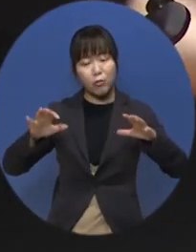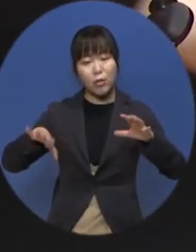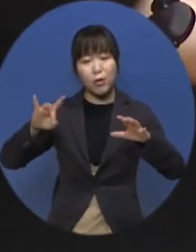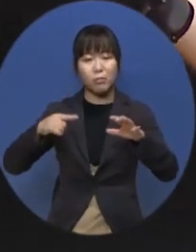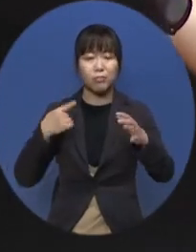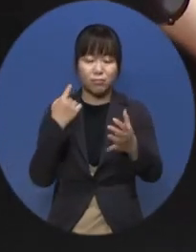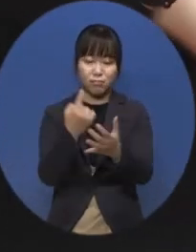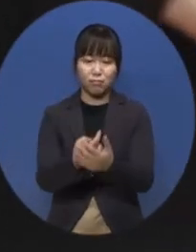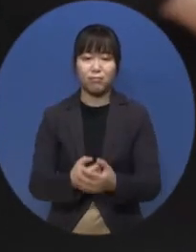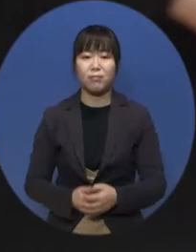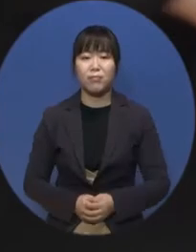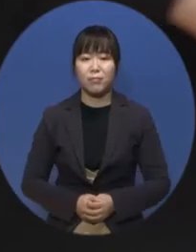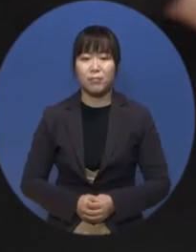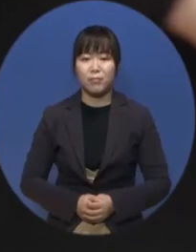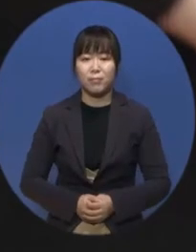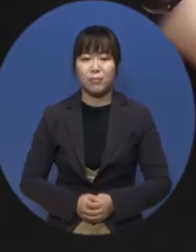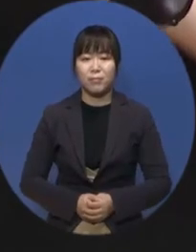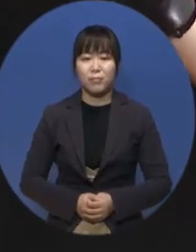씁니다